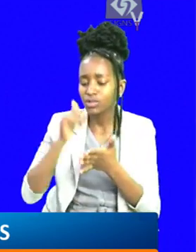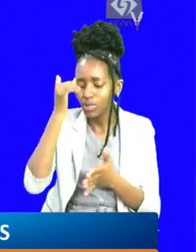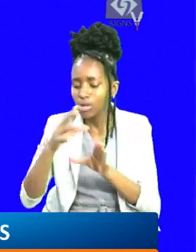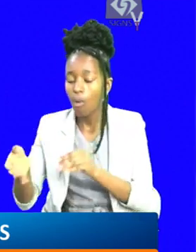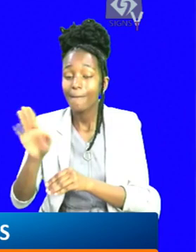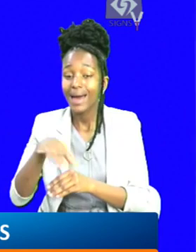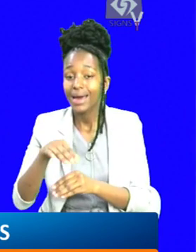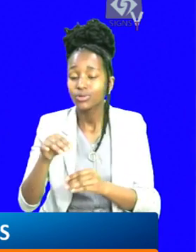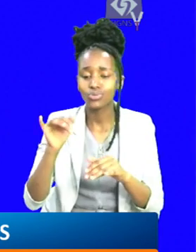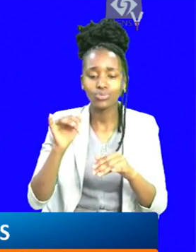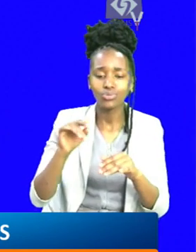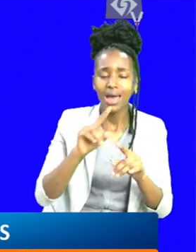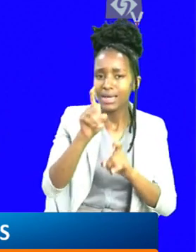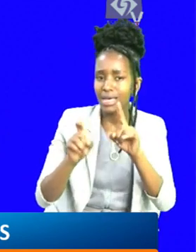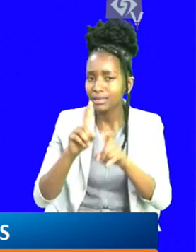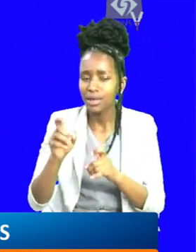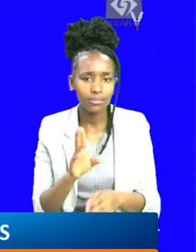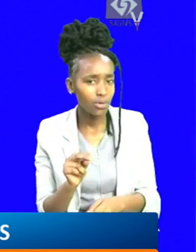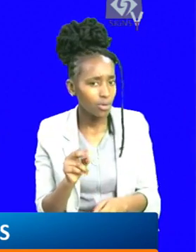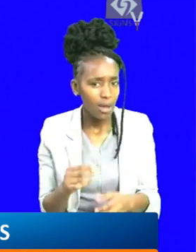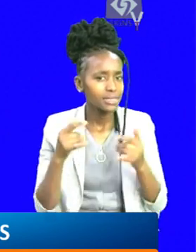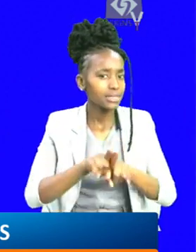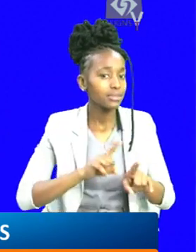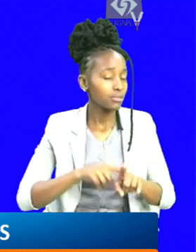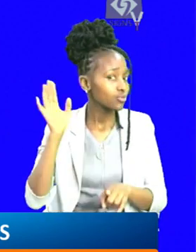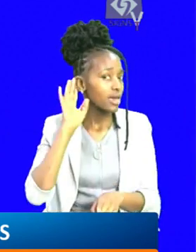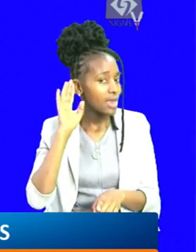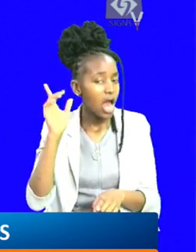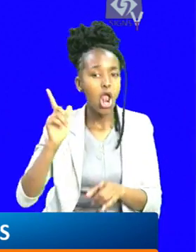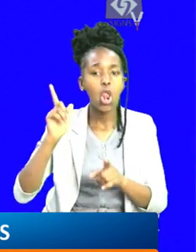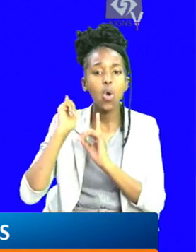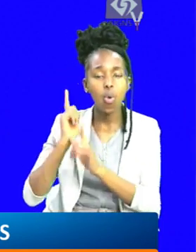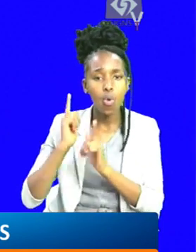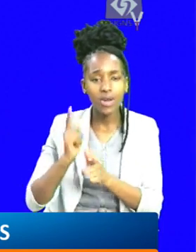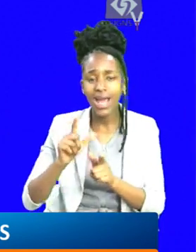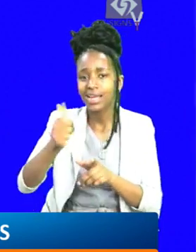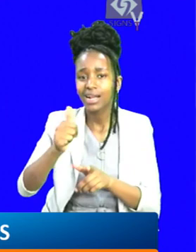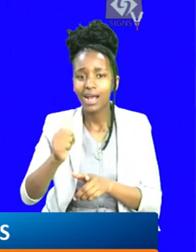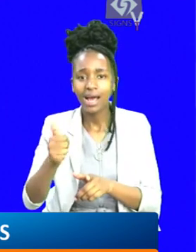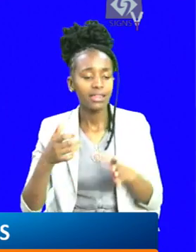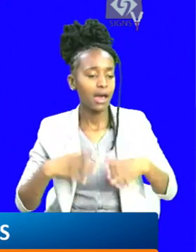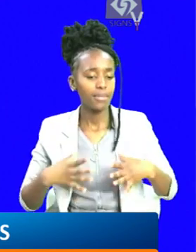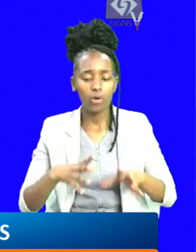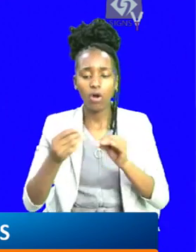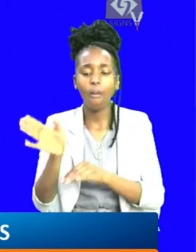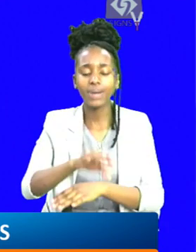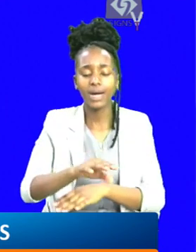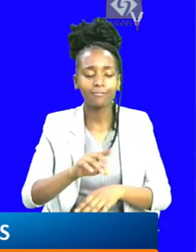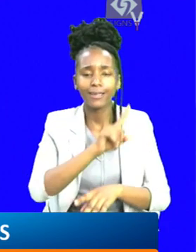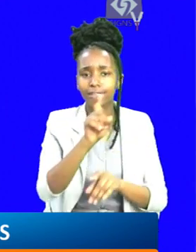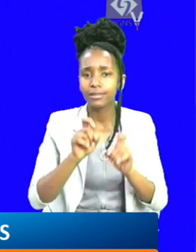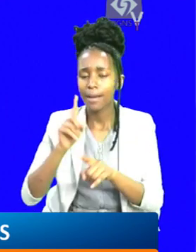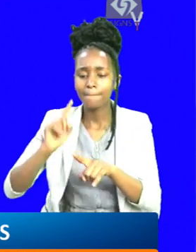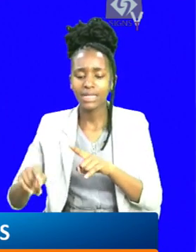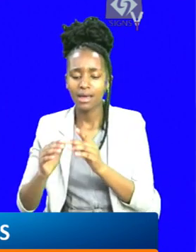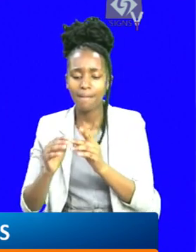ya kuambiwa tubadilishe driving license ama tubadilishe badge. Kwa sababu maisha already ni ngumu. Ni kitu gani hiyo tumekosa leo katika